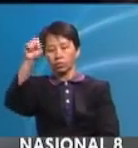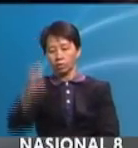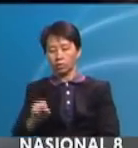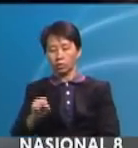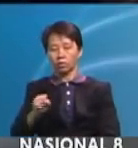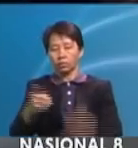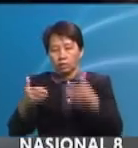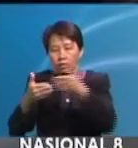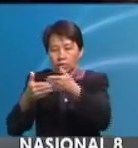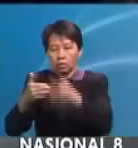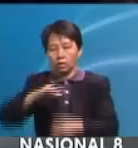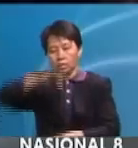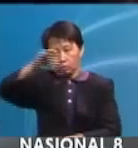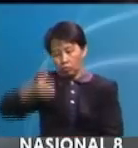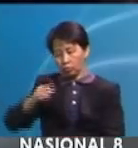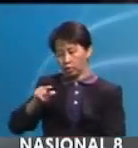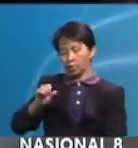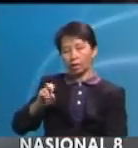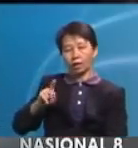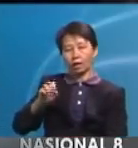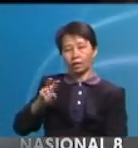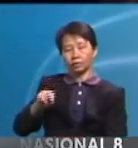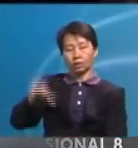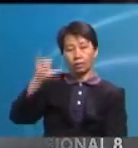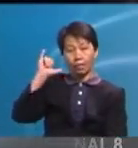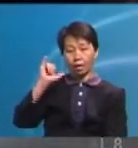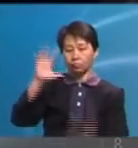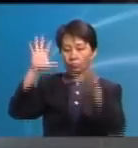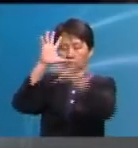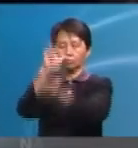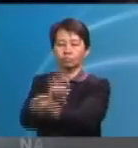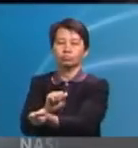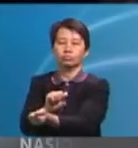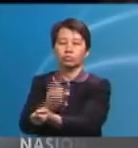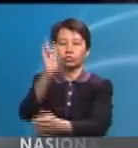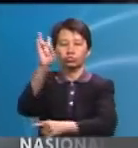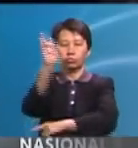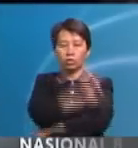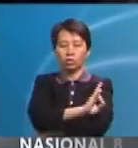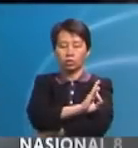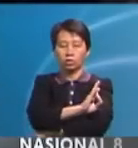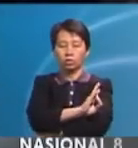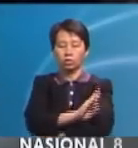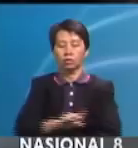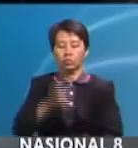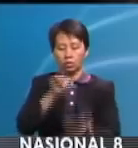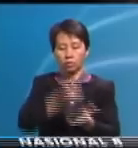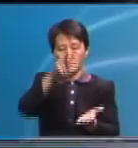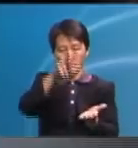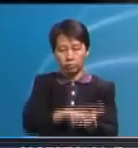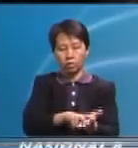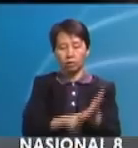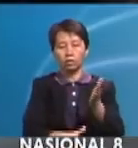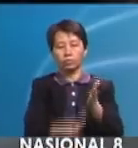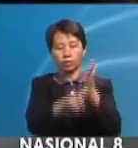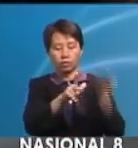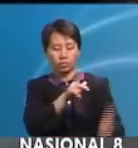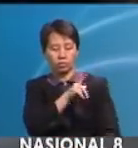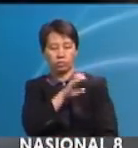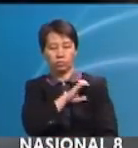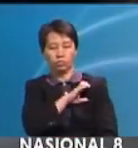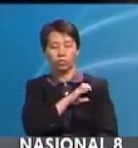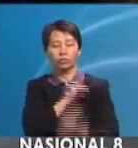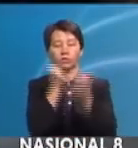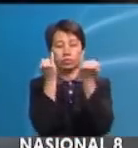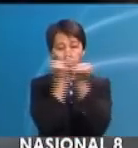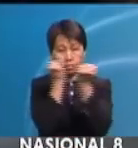plus dekat bukit Gantang semalam di reman 7 hari bermula hari ini perkara itu disahkan pemangku ketua polis daerah taiping